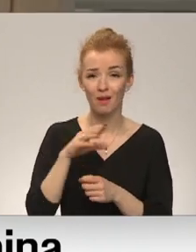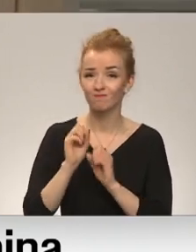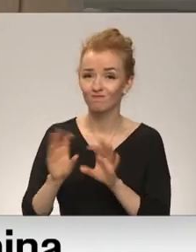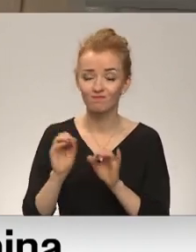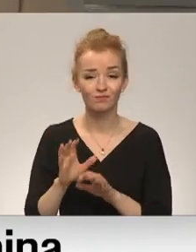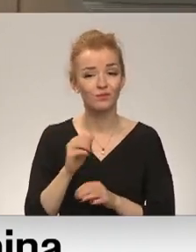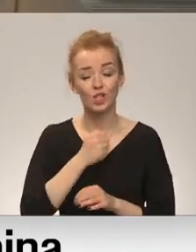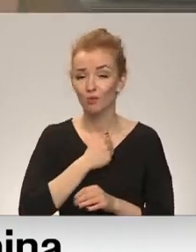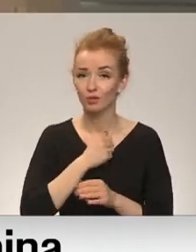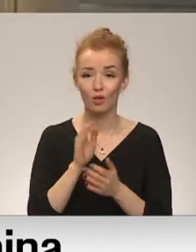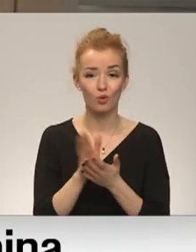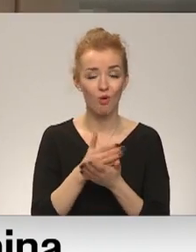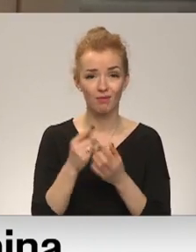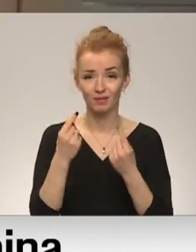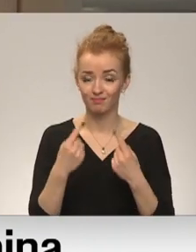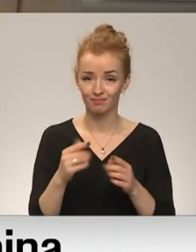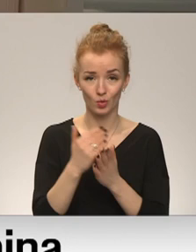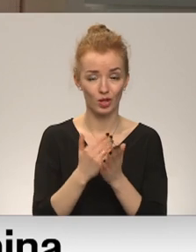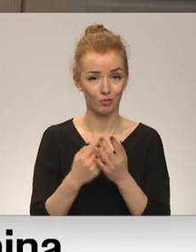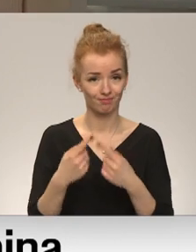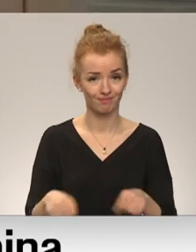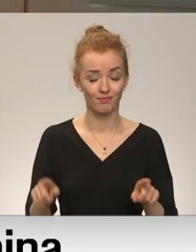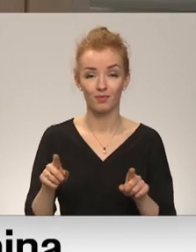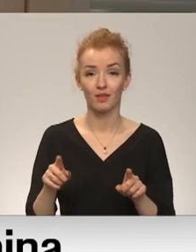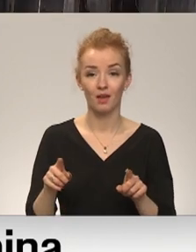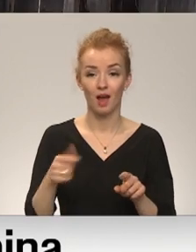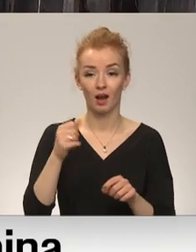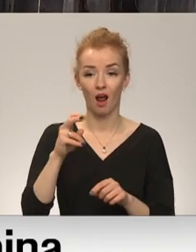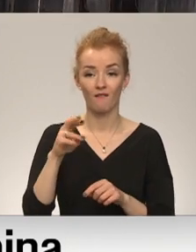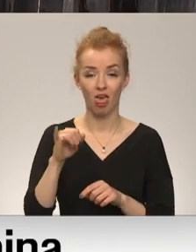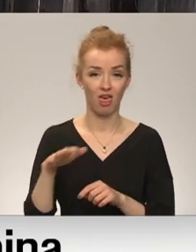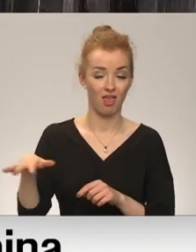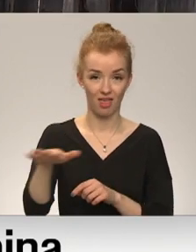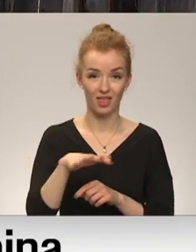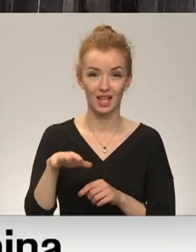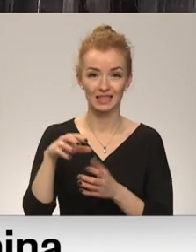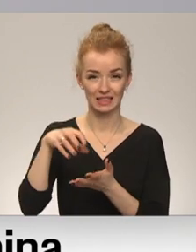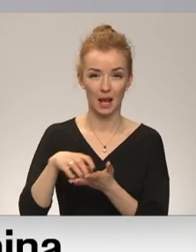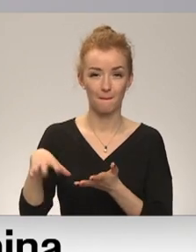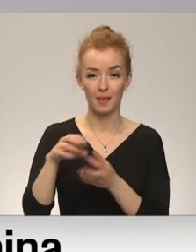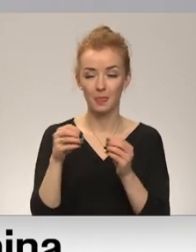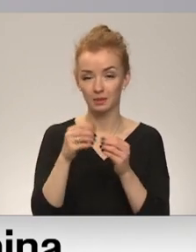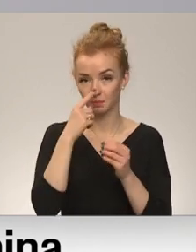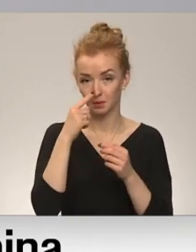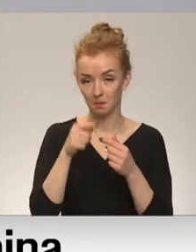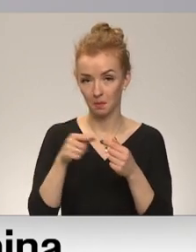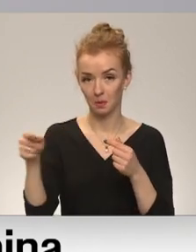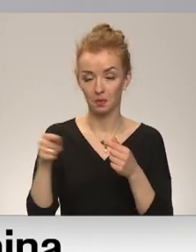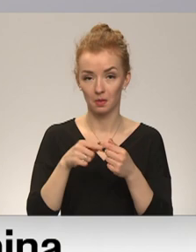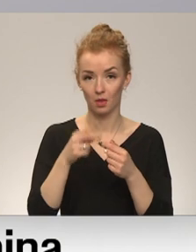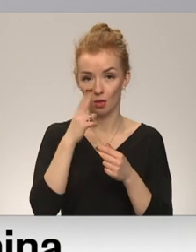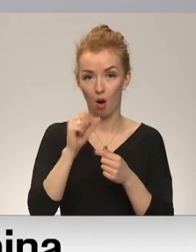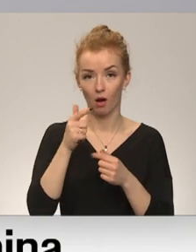kā pamainījies, situācija pamainījusies. Pašos grāveros, ciematā, kas atrodas apmēram 10 minūšu brauciena attālumā